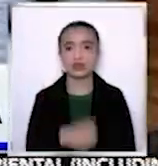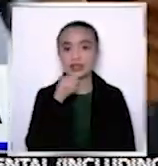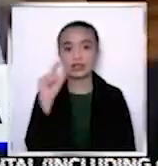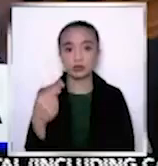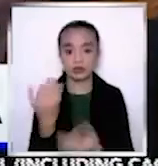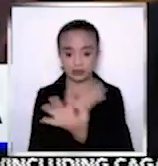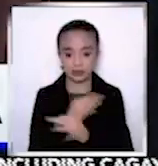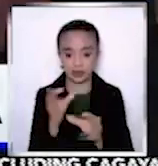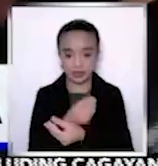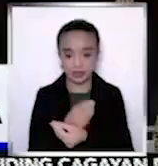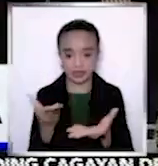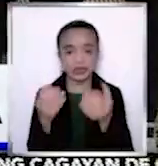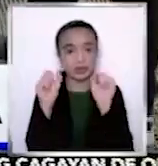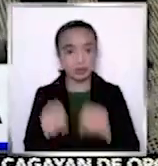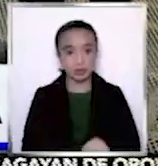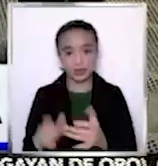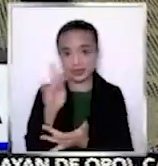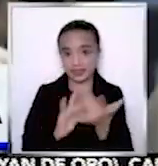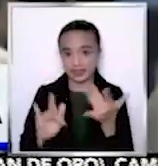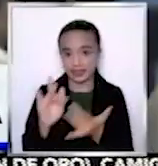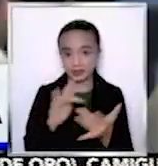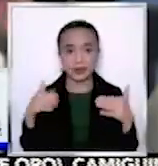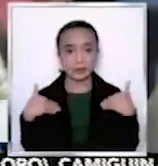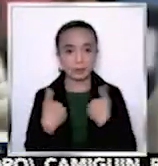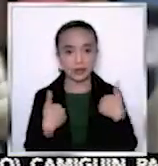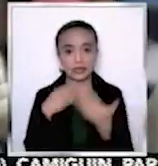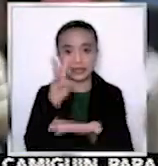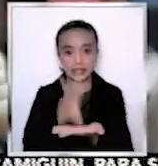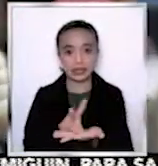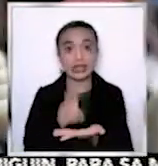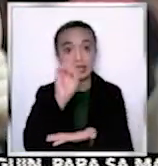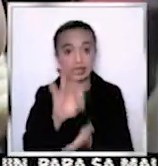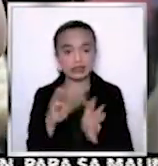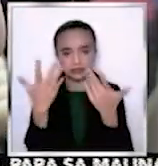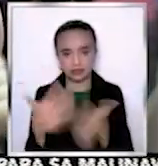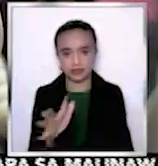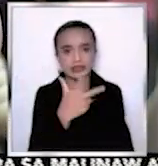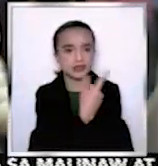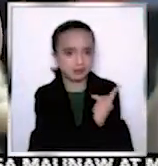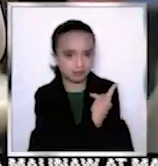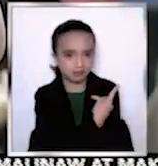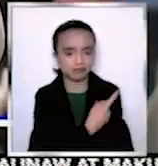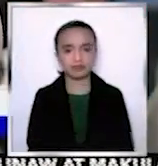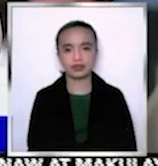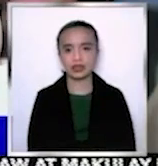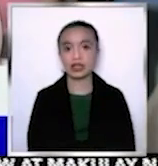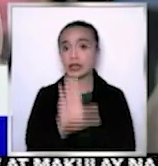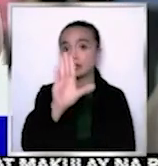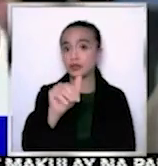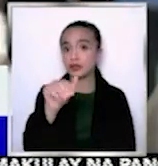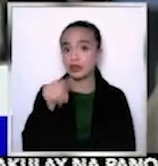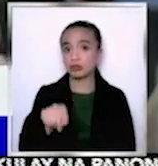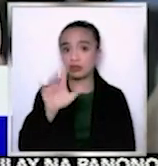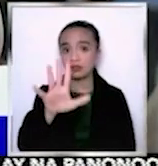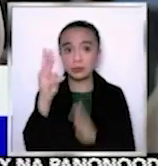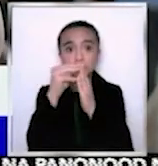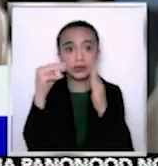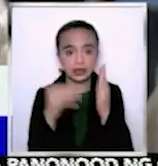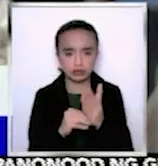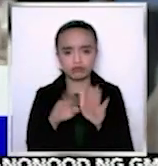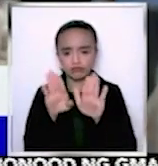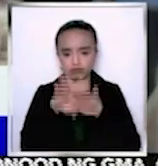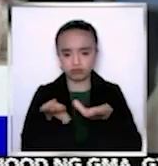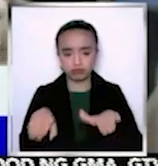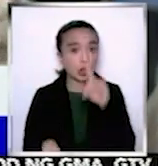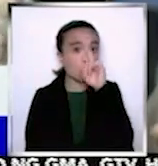makapasyal sa zoo ang mga bata matapos bakunahan. Tinatayang nasa 15.5 million ang populasyon ng mga batang 5 to 11